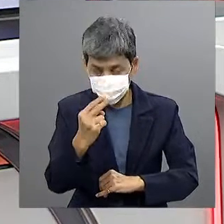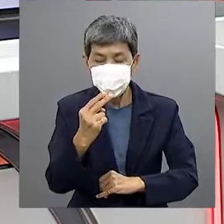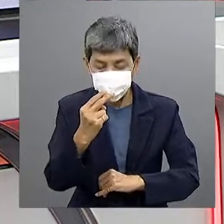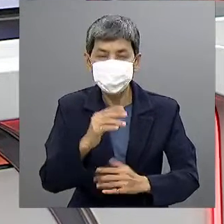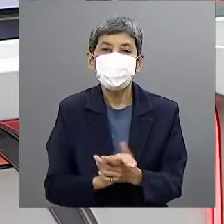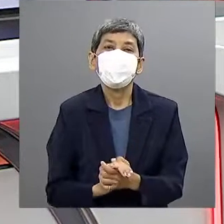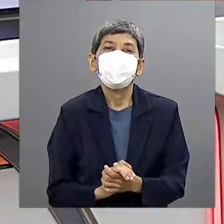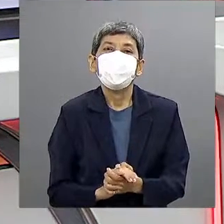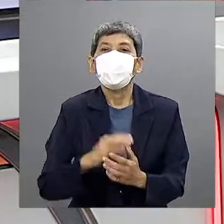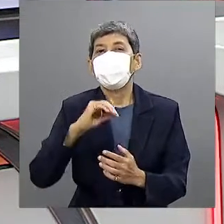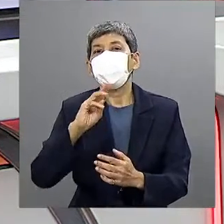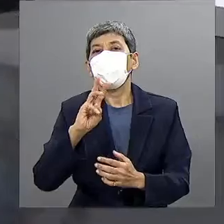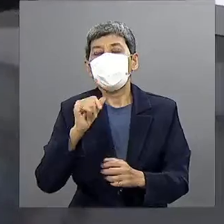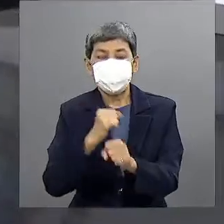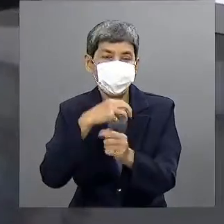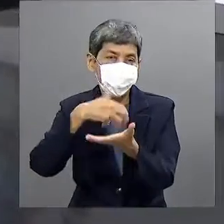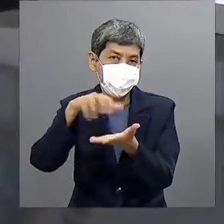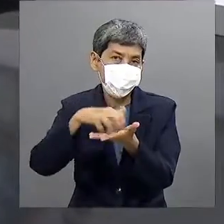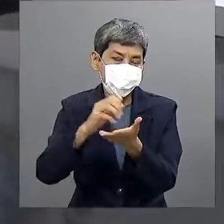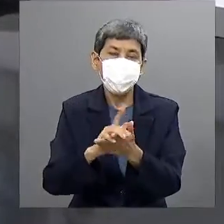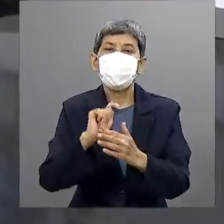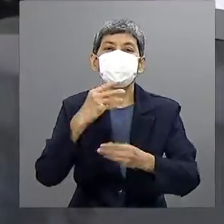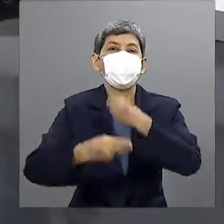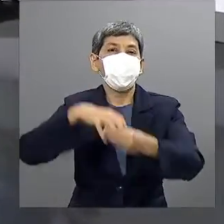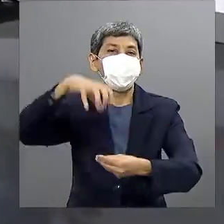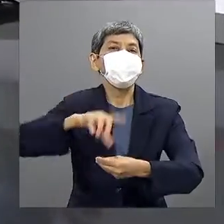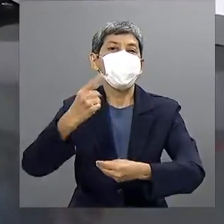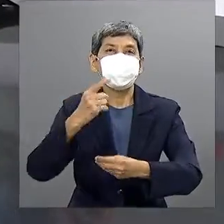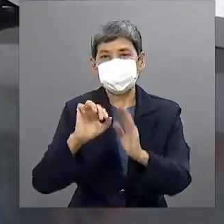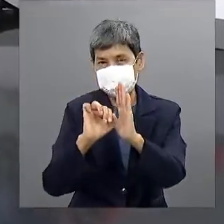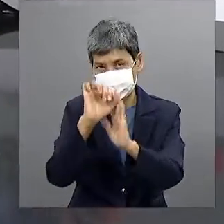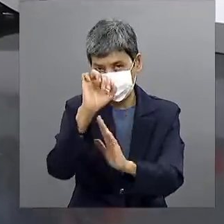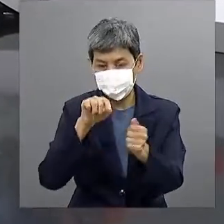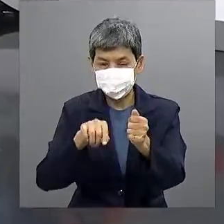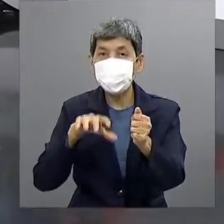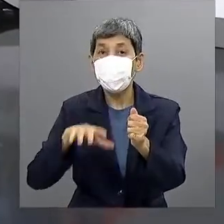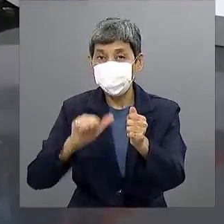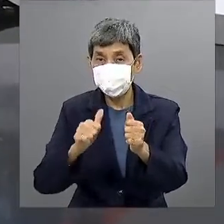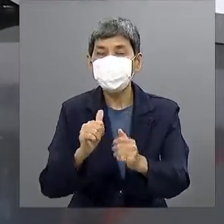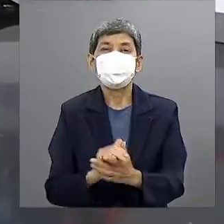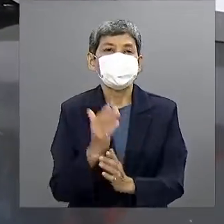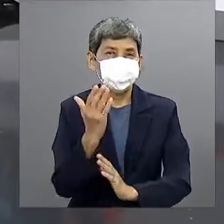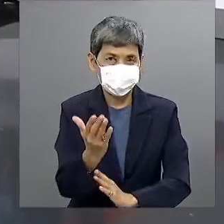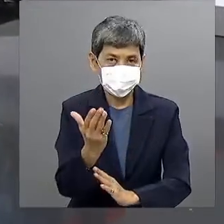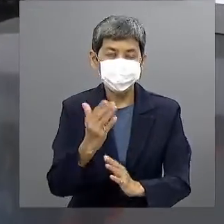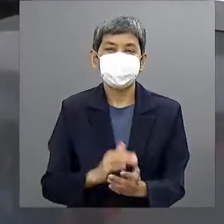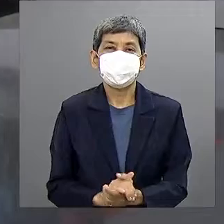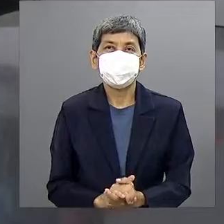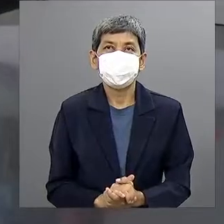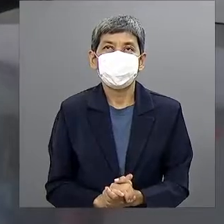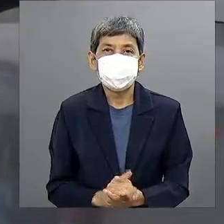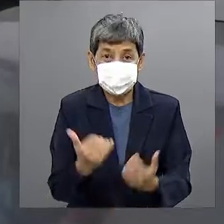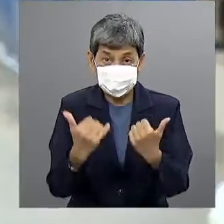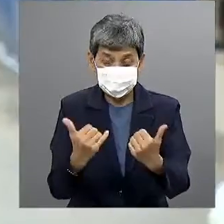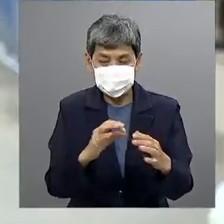บุญธรรมนะคะรายงานสดจากตลาดเมืองใหม่อำเภอเมืองจังหวัดเชียงใหม่คุณโกวิทคะ ล่าสุดนะครับเชื่อมโยงไปถึ